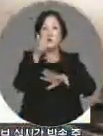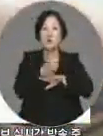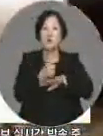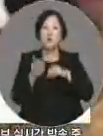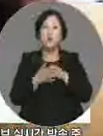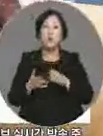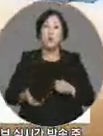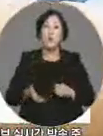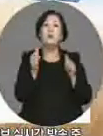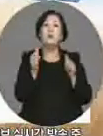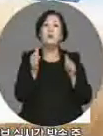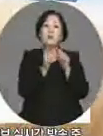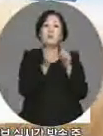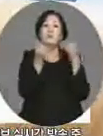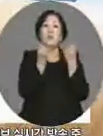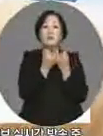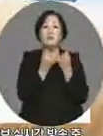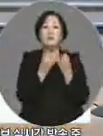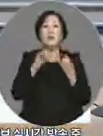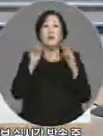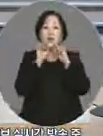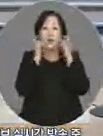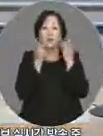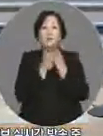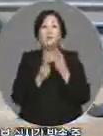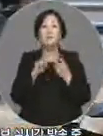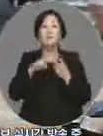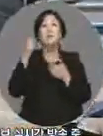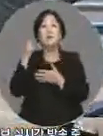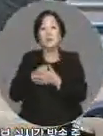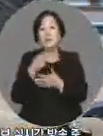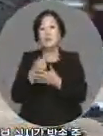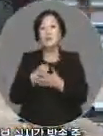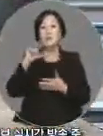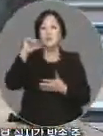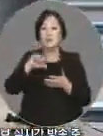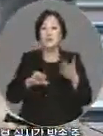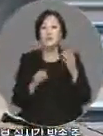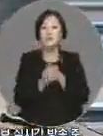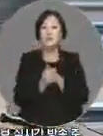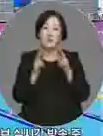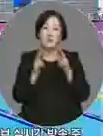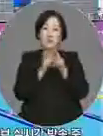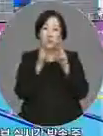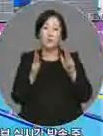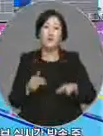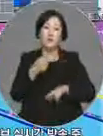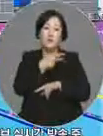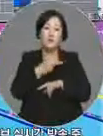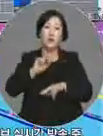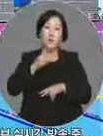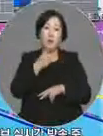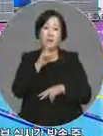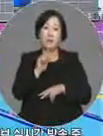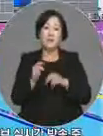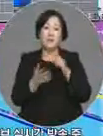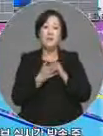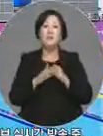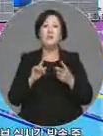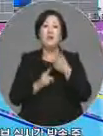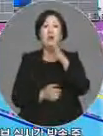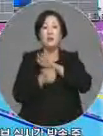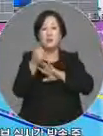남녀 개인전에선 아쉽게 순위권 진출에 실패했습니다. 한편 주말엔 수영 100m 자유형 결승을